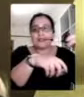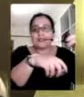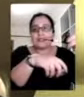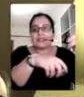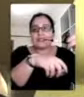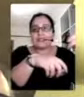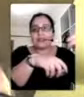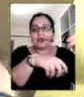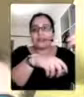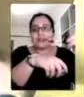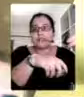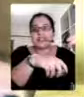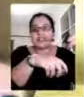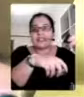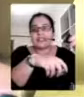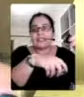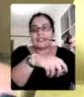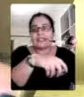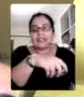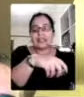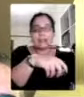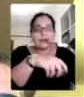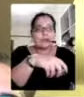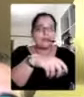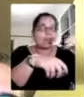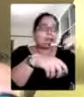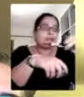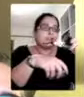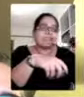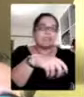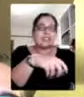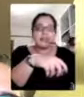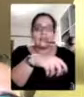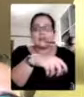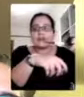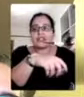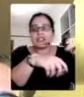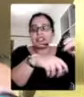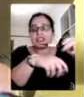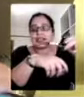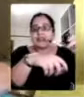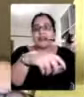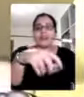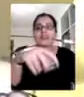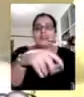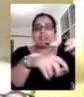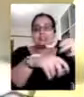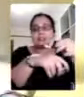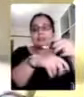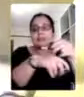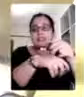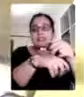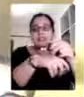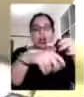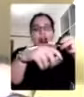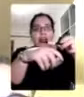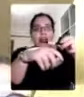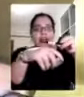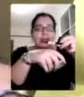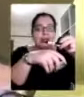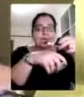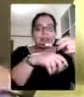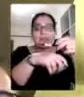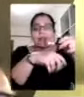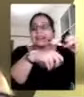çalışıyorum. Ortasındaki korun sıcaklığı nedir diye termokapılla sıcaklık ölçmeye çalışırken o kristal kül tablası